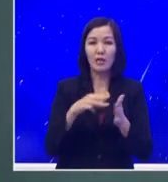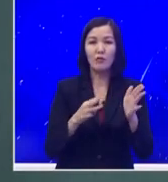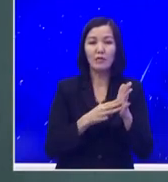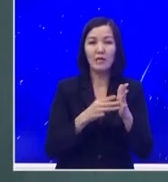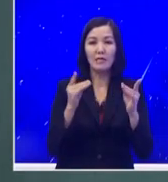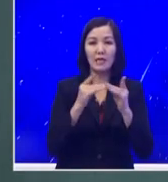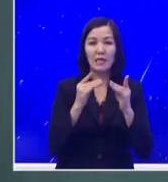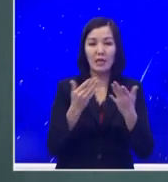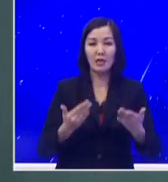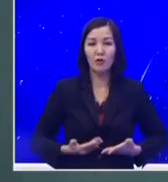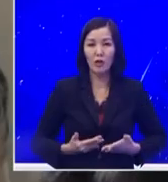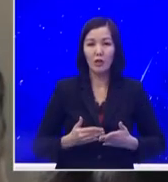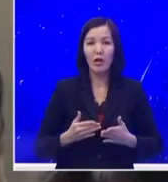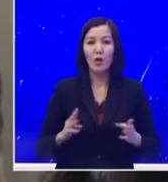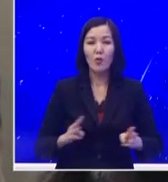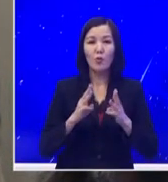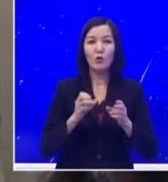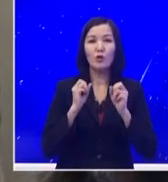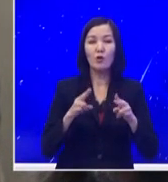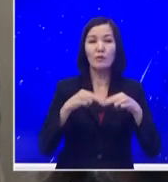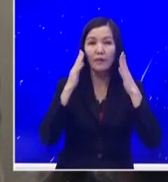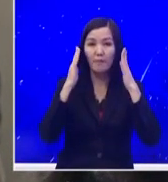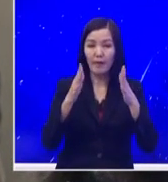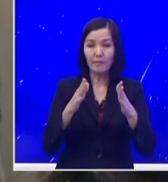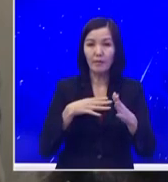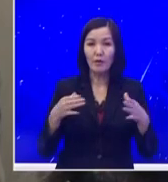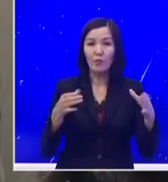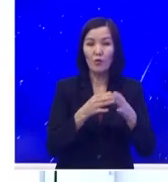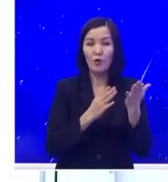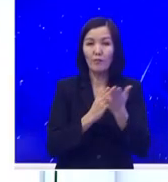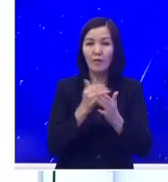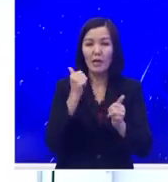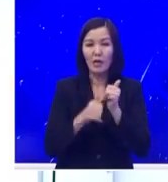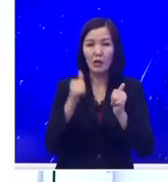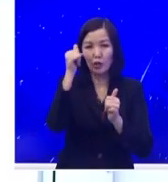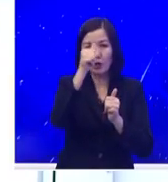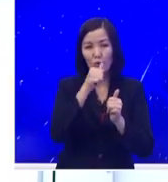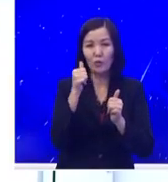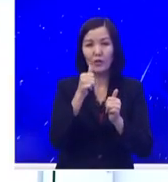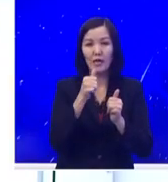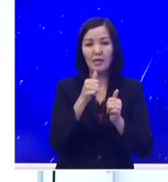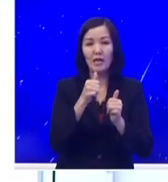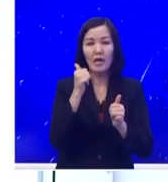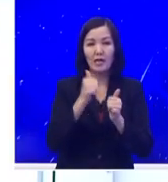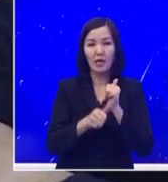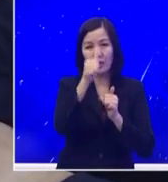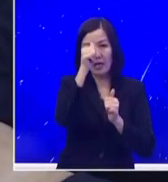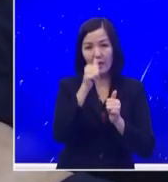өрт қауіпсіздік ережелерін сақтауға ерекше мән беріледі. Бөлім қызметкерлері ай сайын тәрбиеленушілерге ашық сабақ